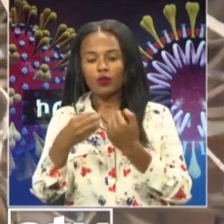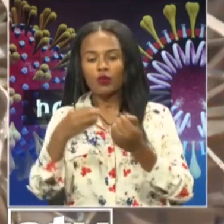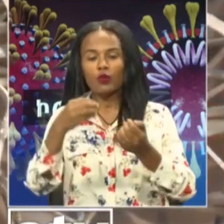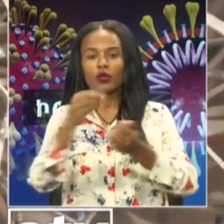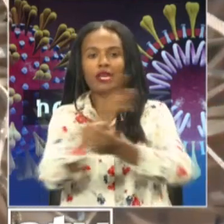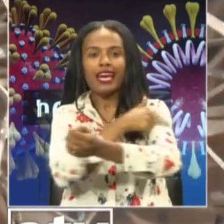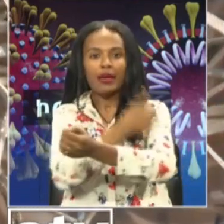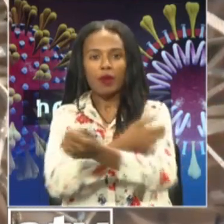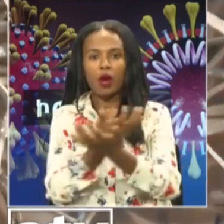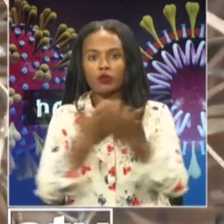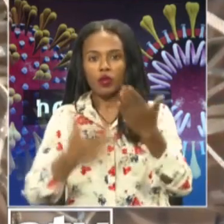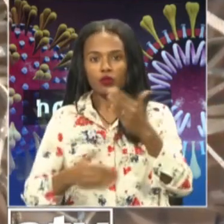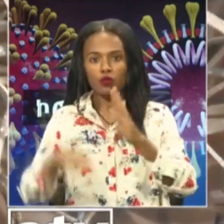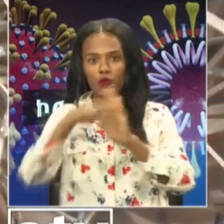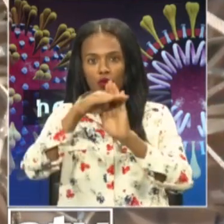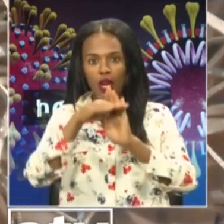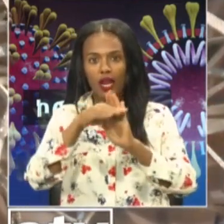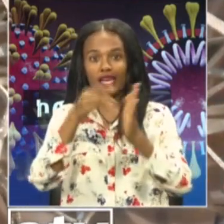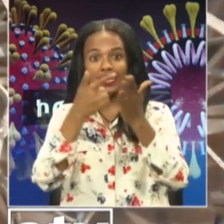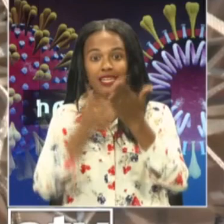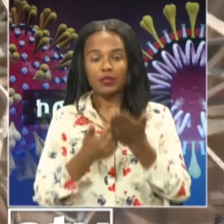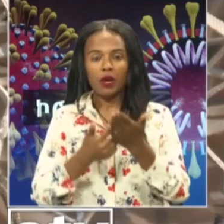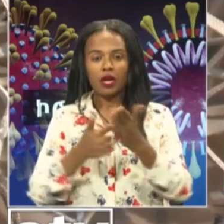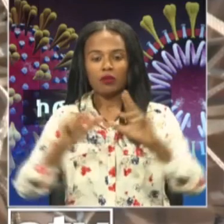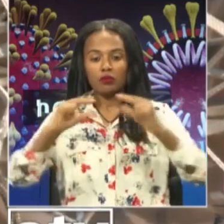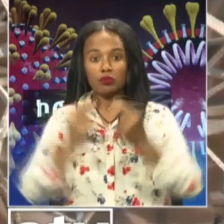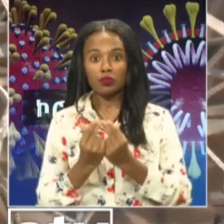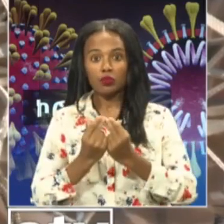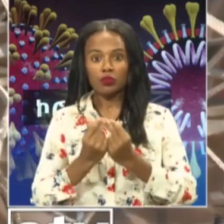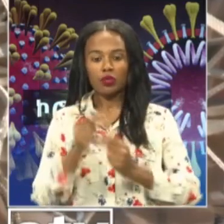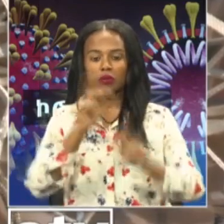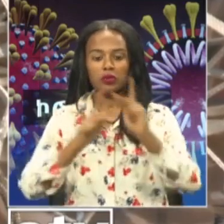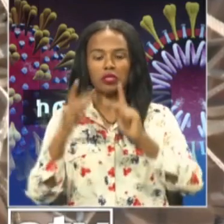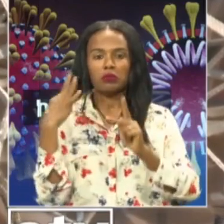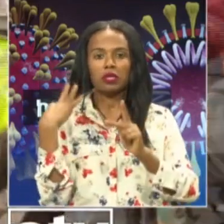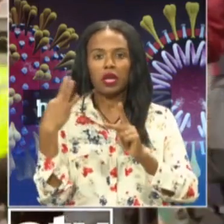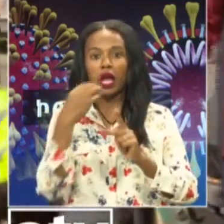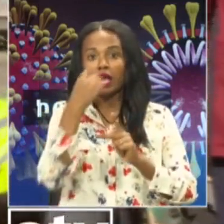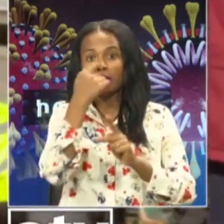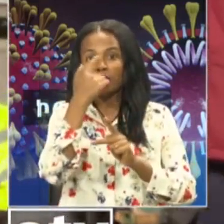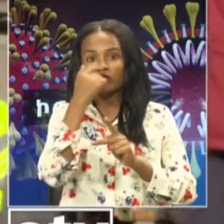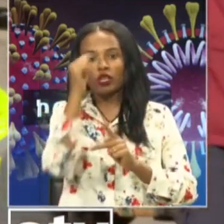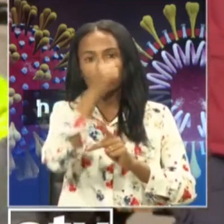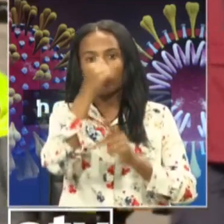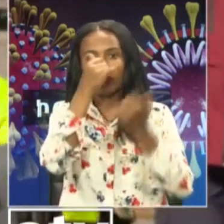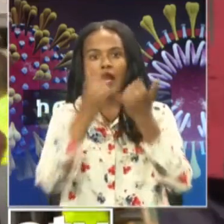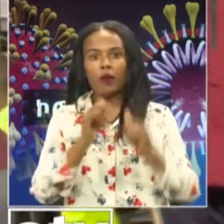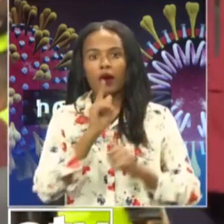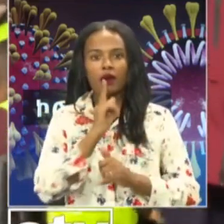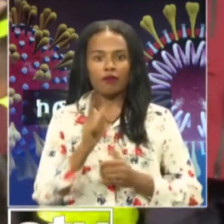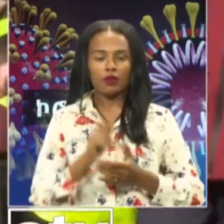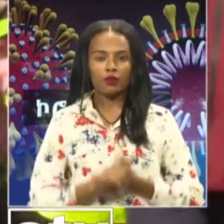ቁሳቁሱን ይወክላል። ከዚህ ባለፈም ልዑኩ የህብረተሰብ ጤና ልምዳችንን ለኢትዮጵያ ለማካፈል ያለመ ነው።